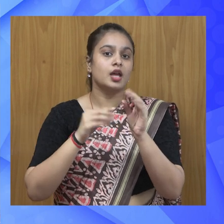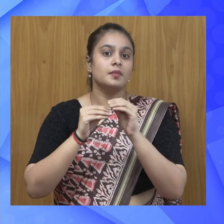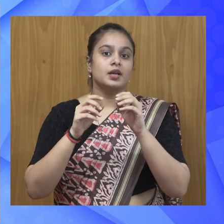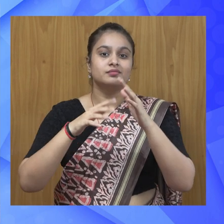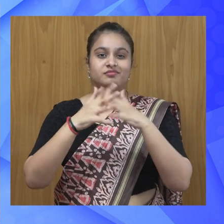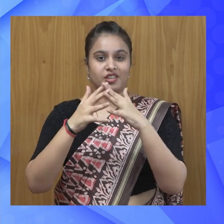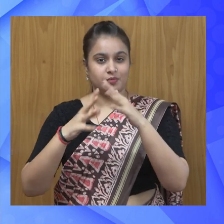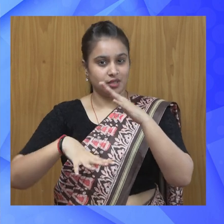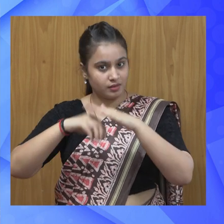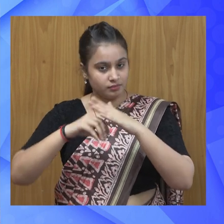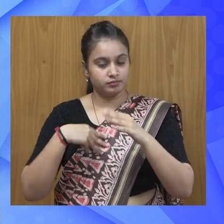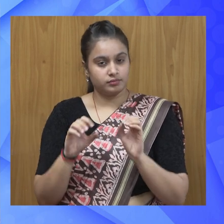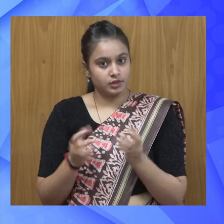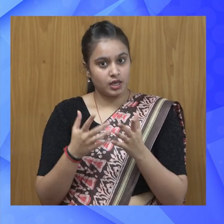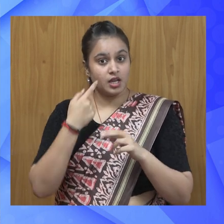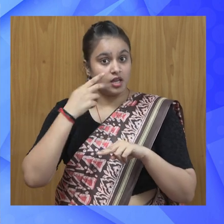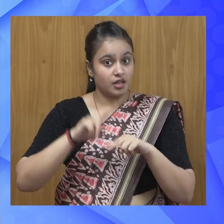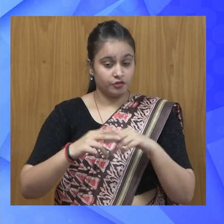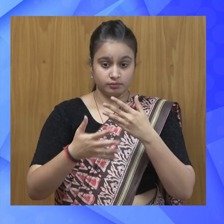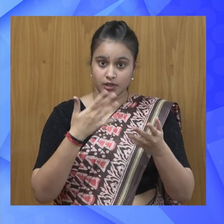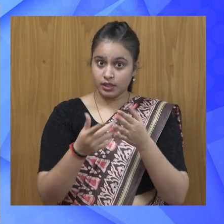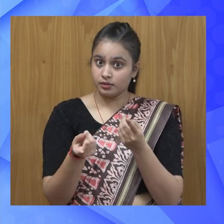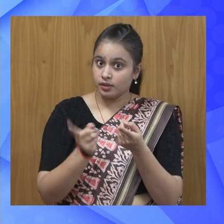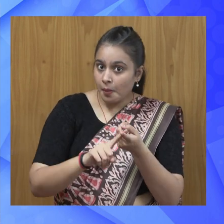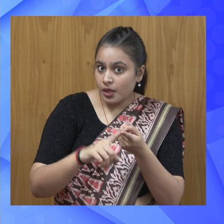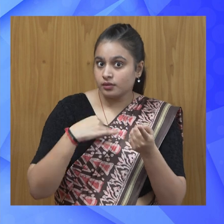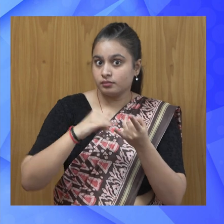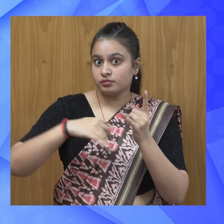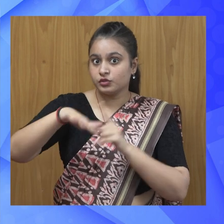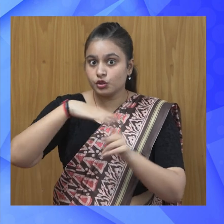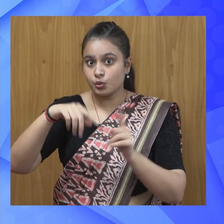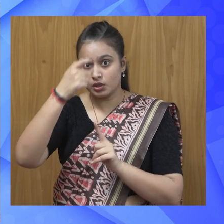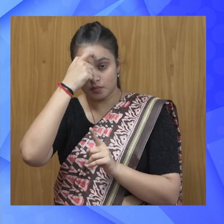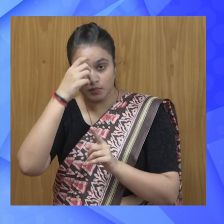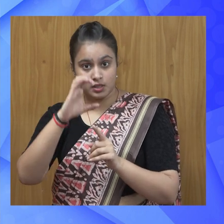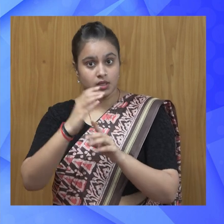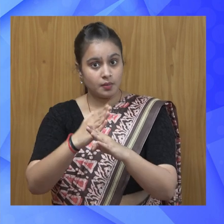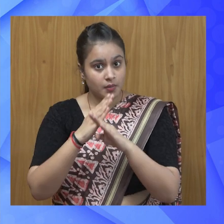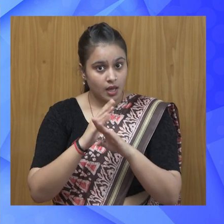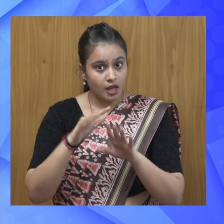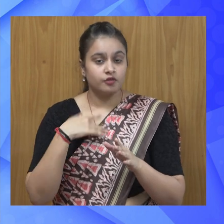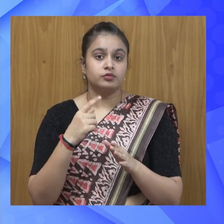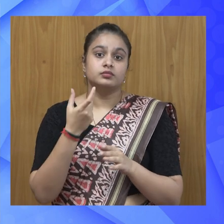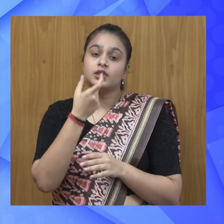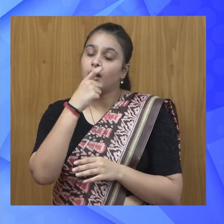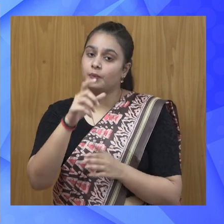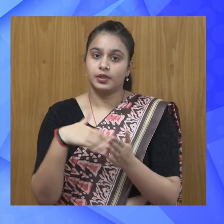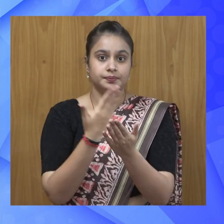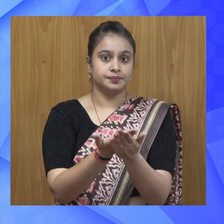cybercrime.gov.in चलाया जा रहा है यदि आपके साथ किसी भी प्रकार का साइबर क्राइम हुआ है तो तुरंत उसकी शिकायत दर्ज